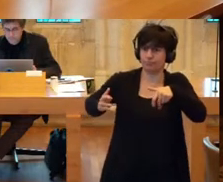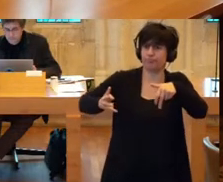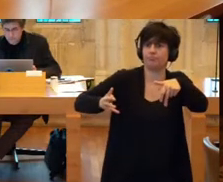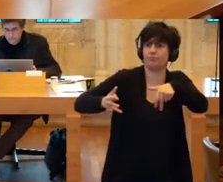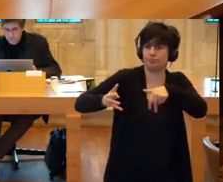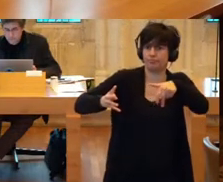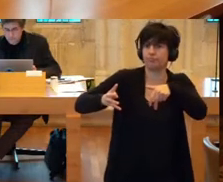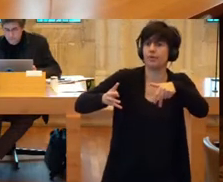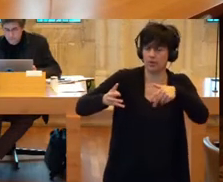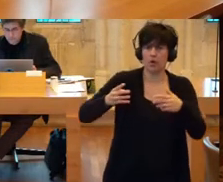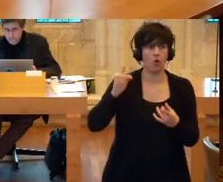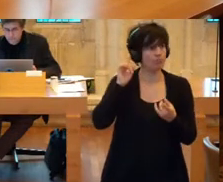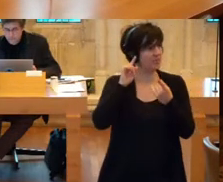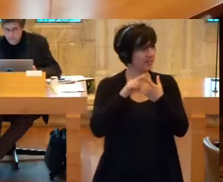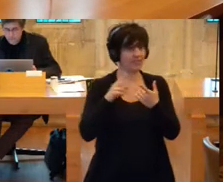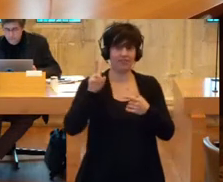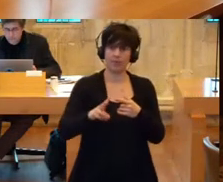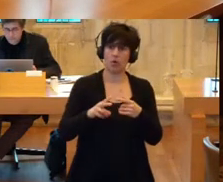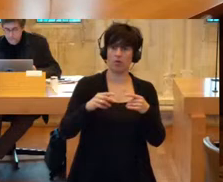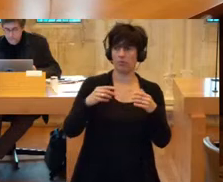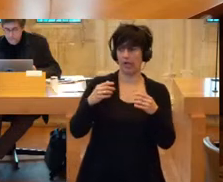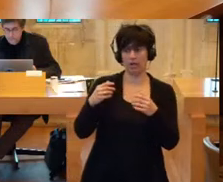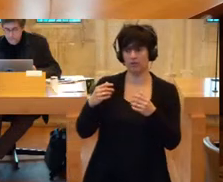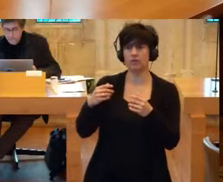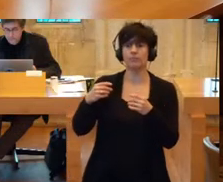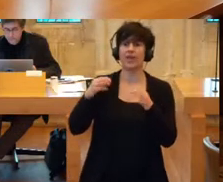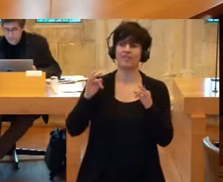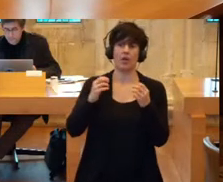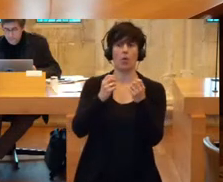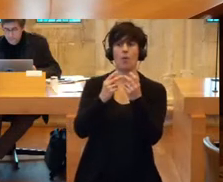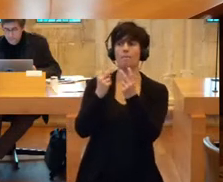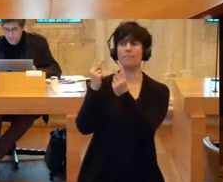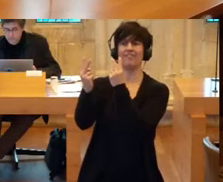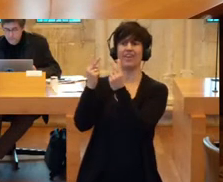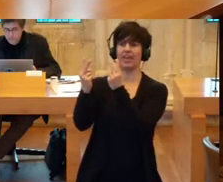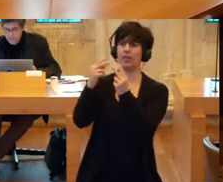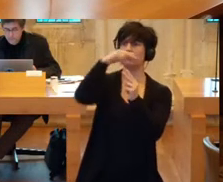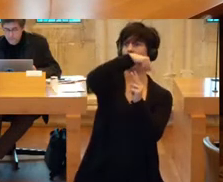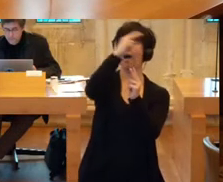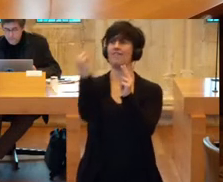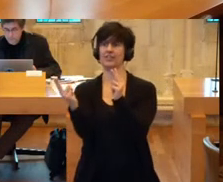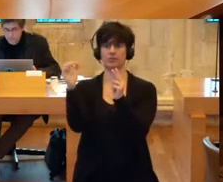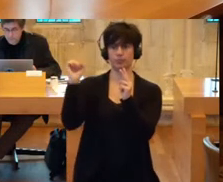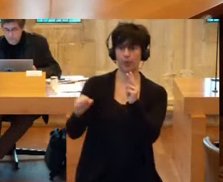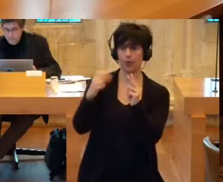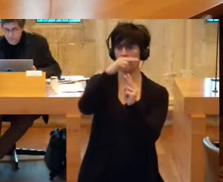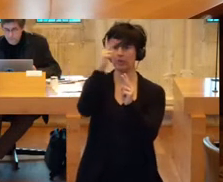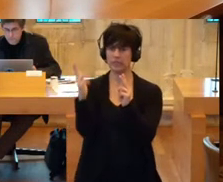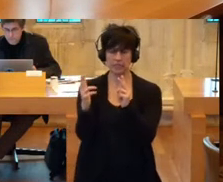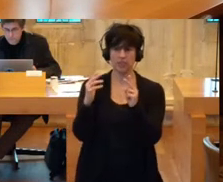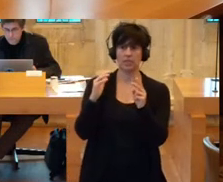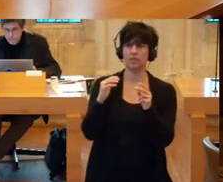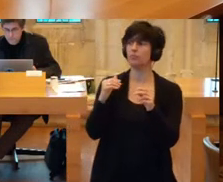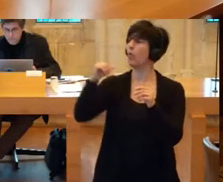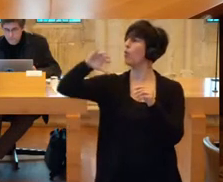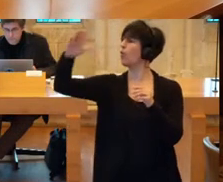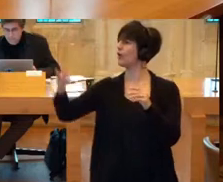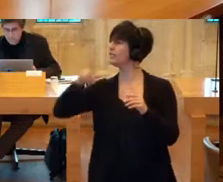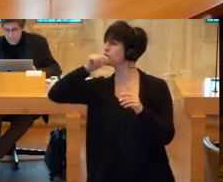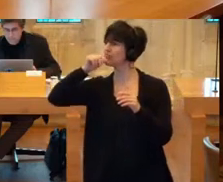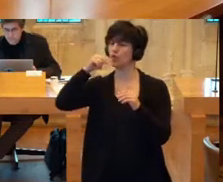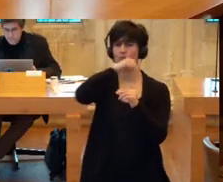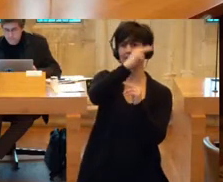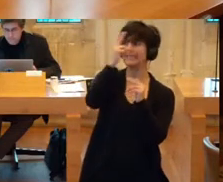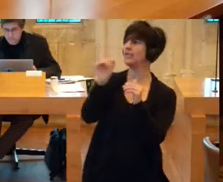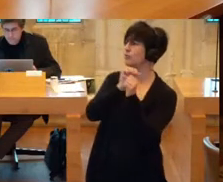périphérique pour rejoindre de manière complètement sécurisée dans un cadre un petit peu plus agréable qu'aujourd'hui le quartier du chemin vert à une entrée de la colline aux oiseaux qui sera